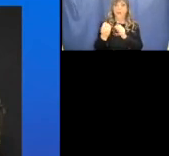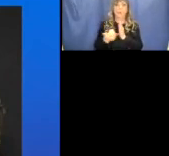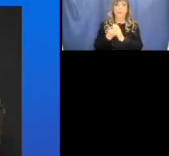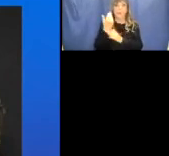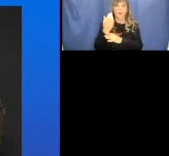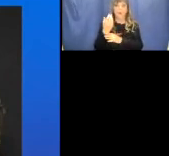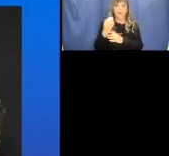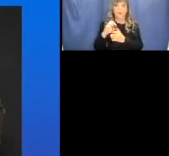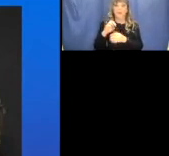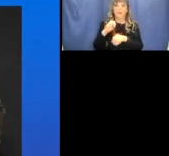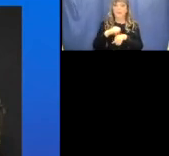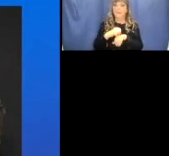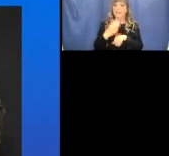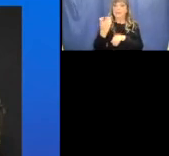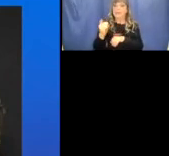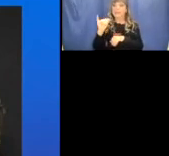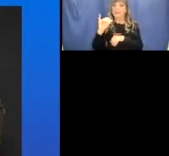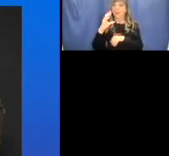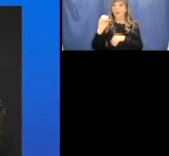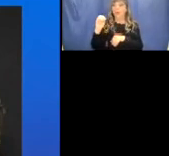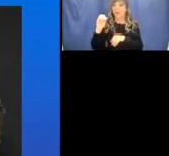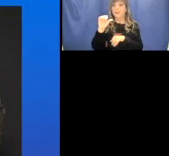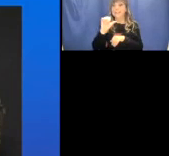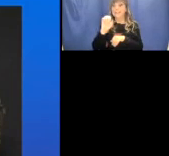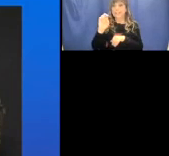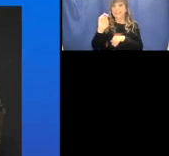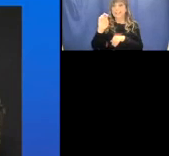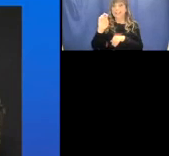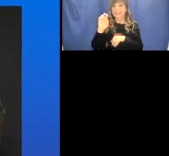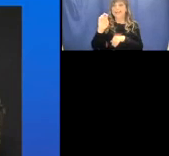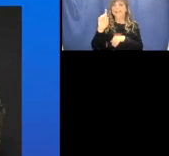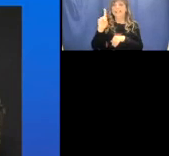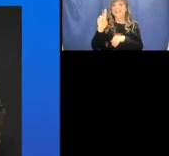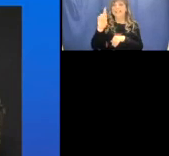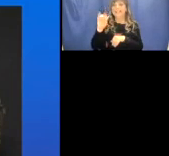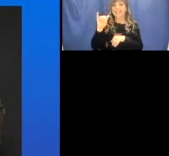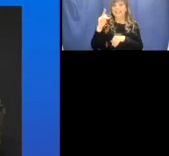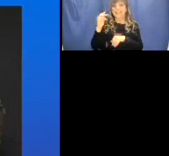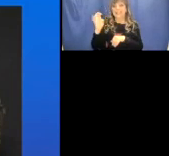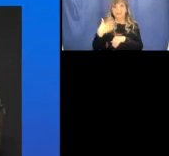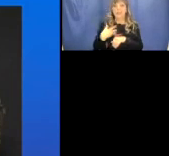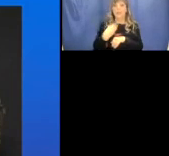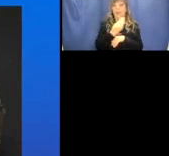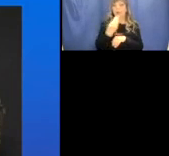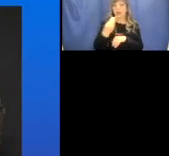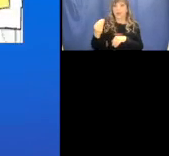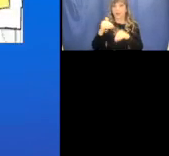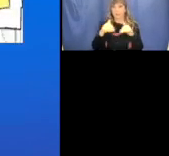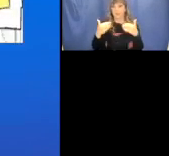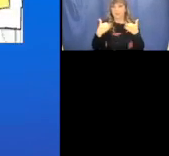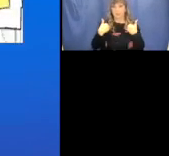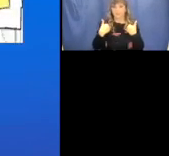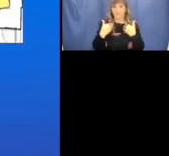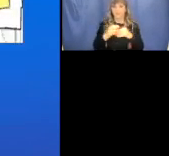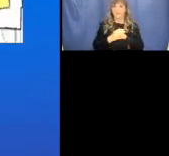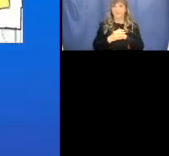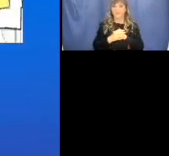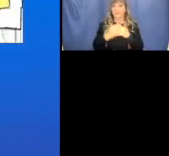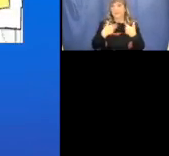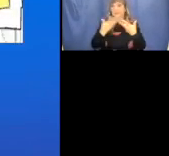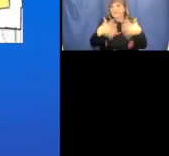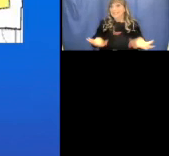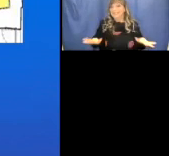le cose trite è per l'appunto depositato presso le convenzioni nel nostro museo io ho terminato